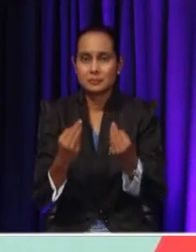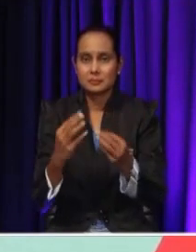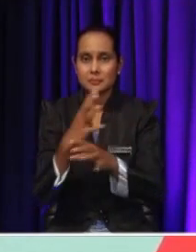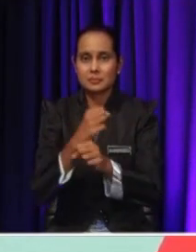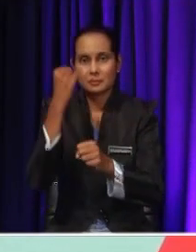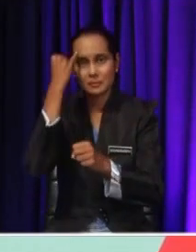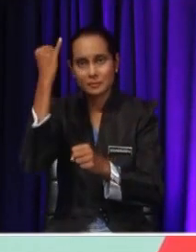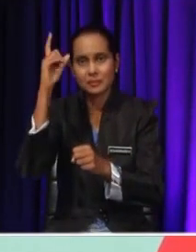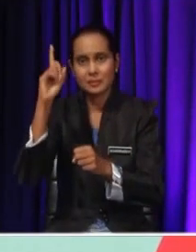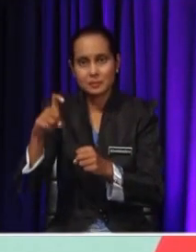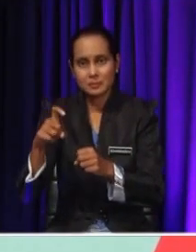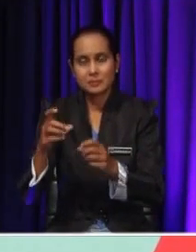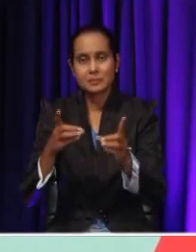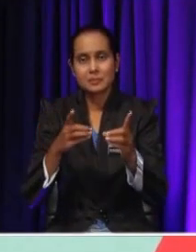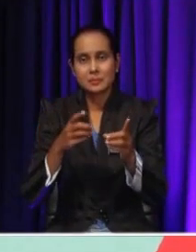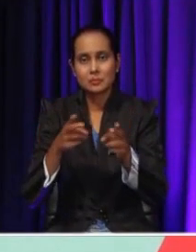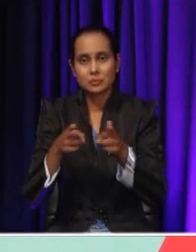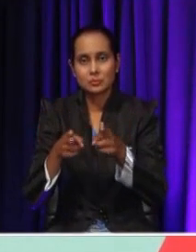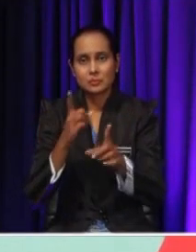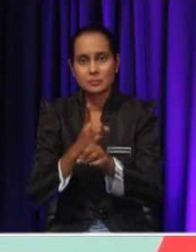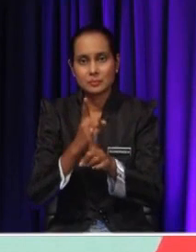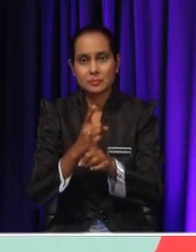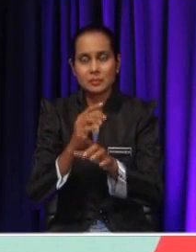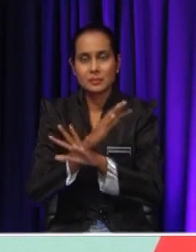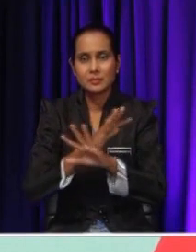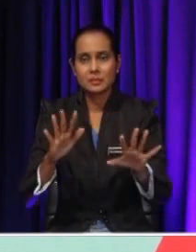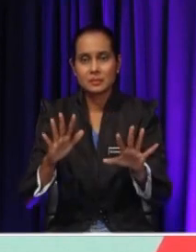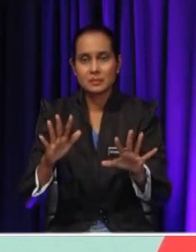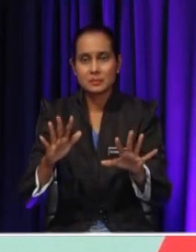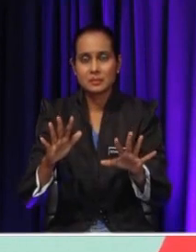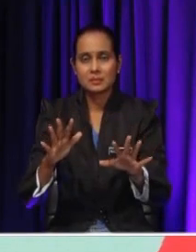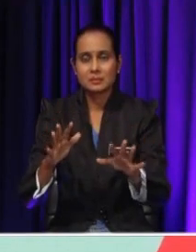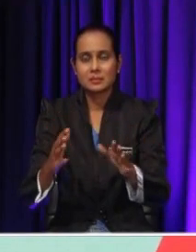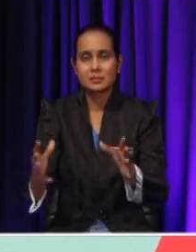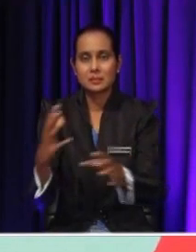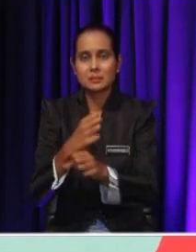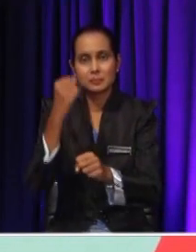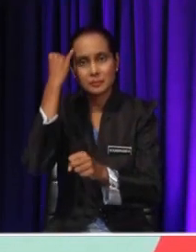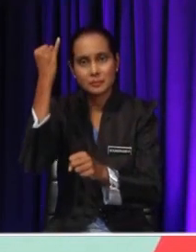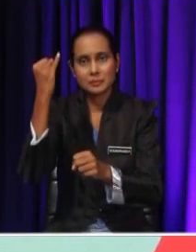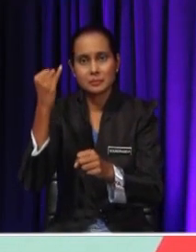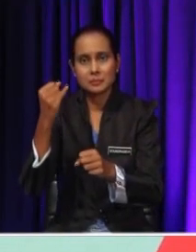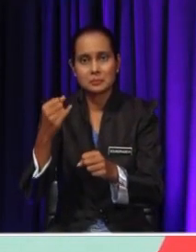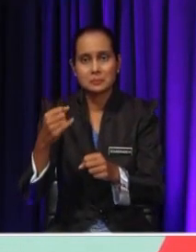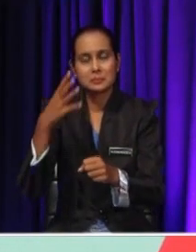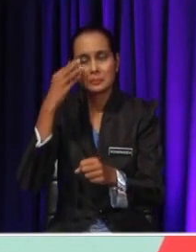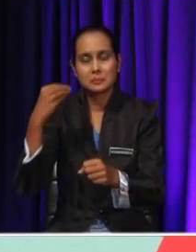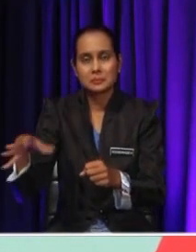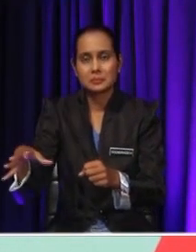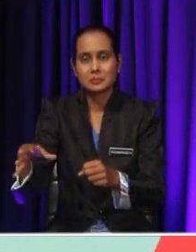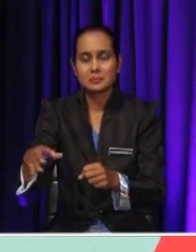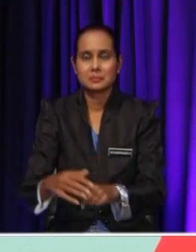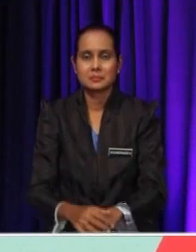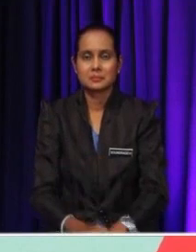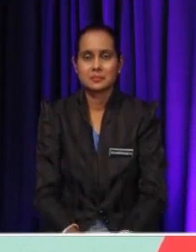mestilah bersungguh-sungguh Janganlah ilmu tidak bersungguh-sungguh Hal ini diibaratkan sebagai bunga kembang tak